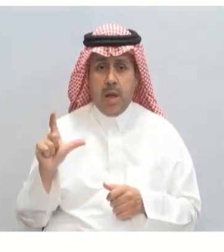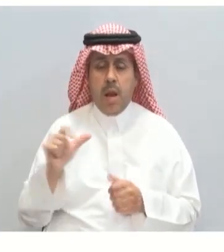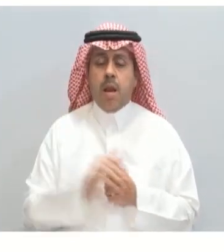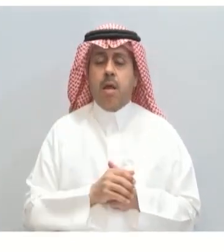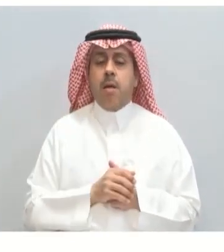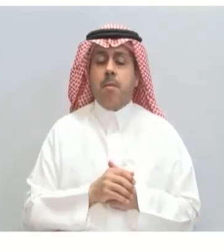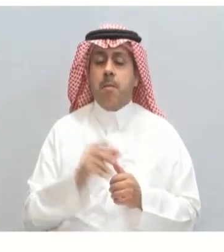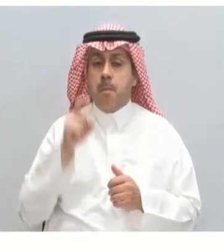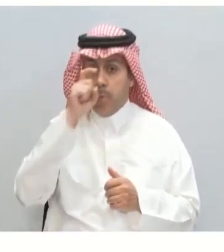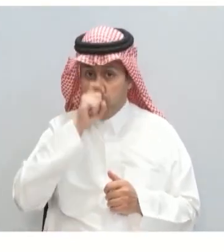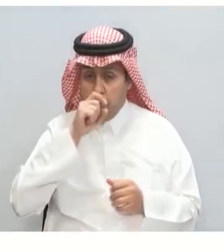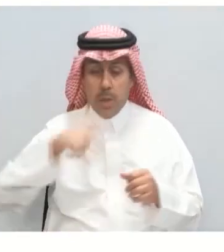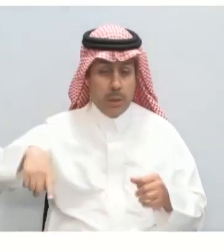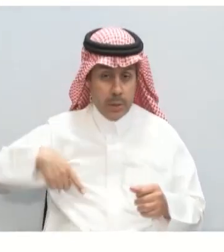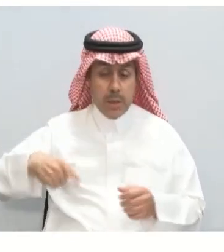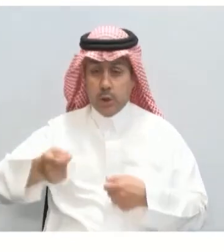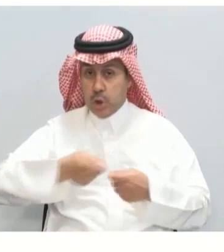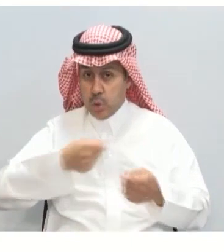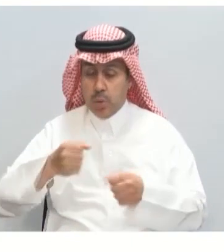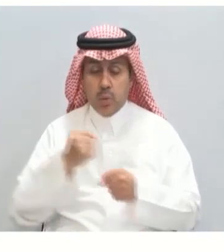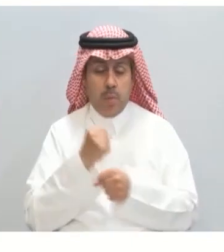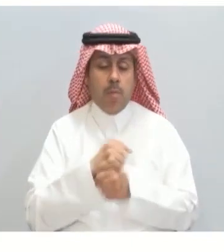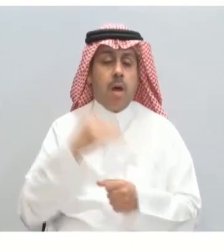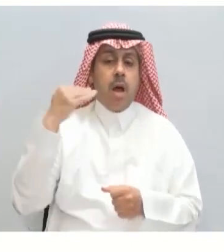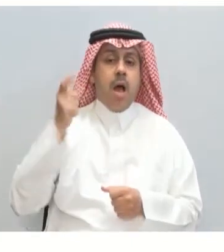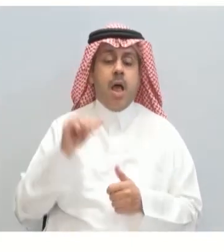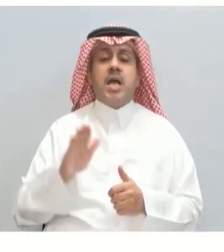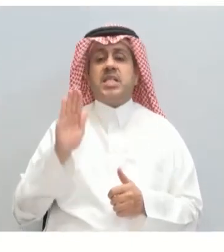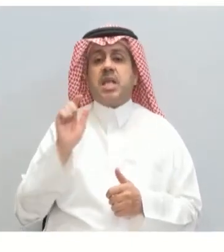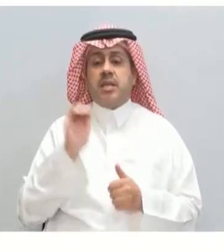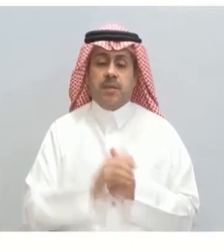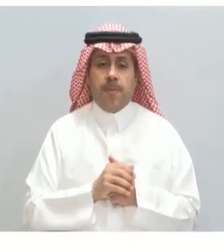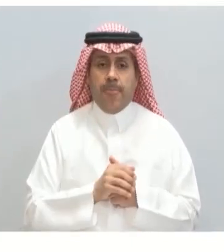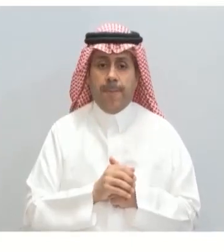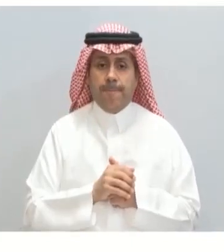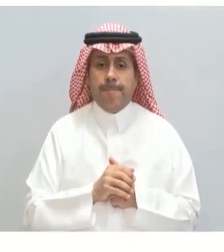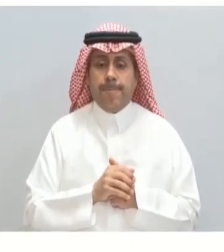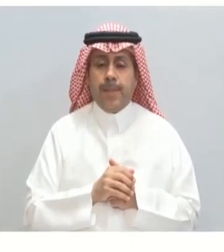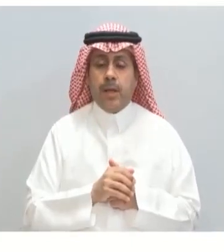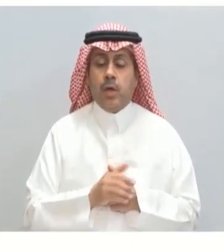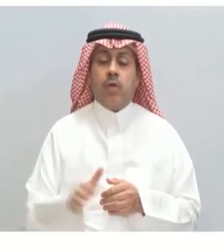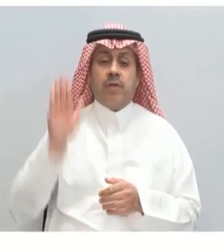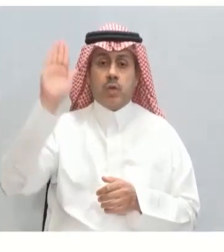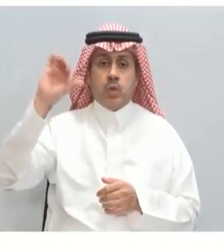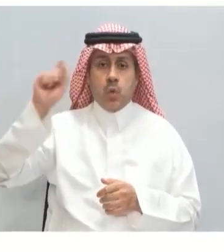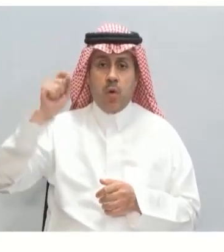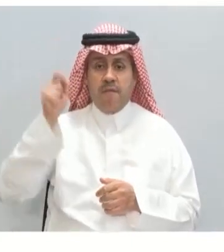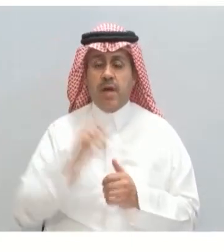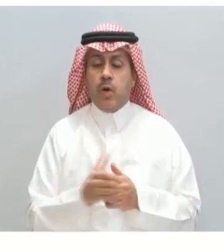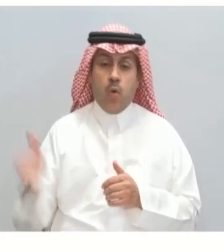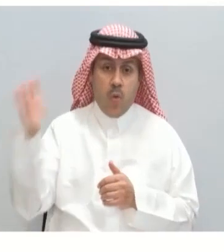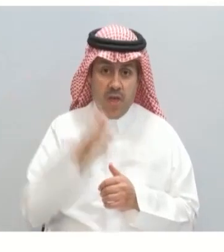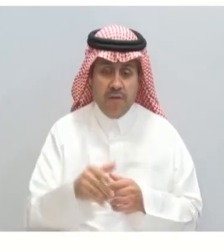سنطبق كما طبقناه في الحاله الاساسيه وهو ان نلجا الى سولفر ونضيف القيود بعد ذلك تعمل